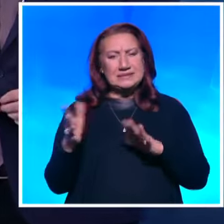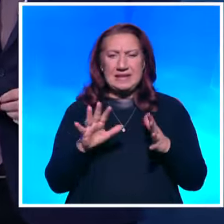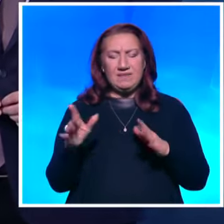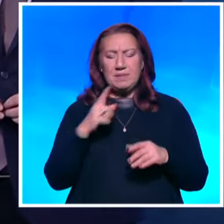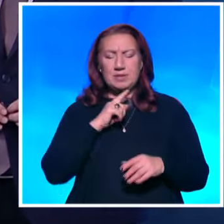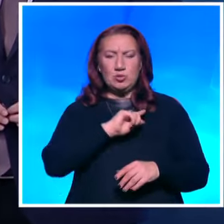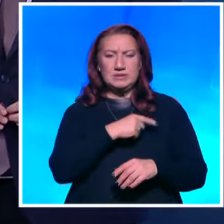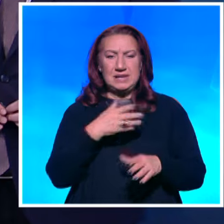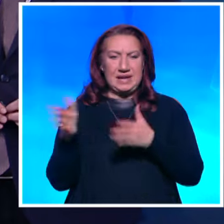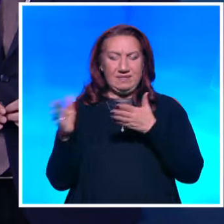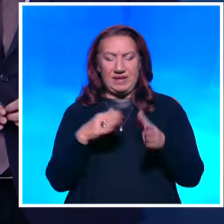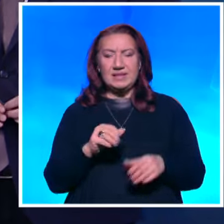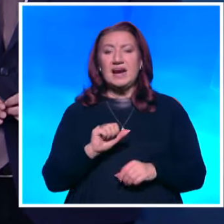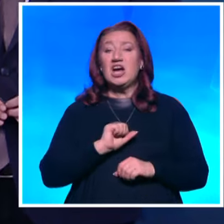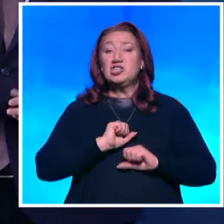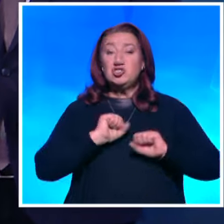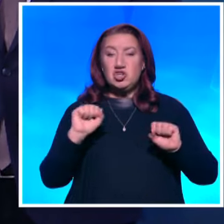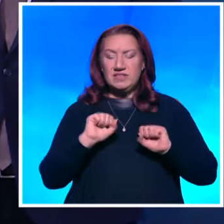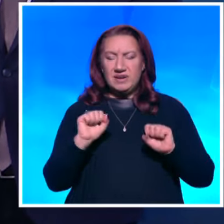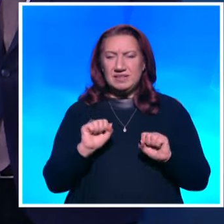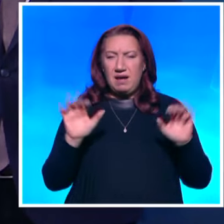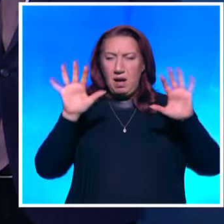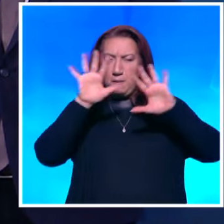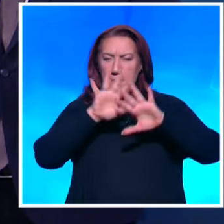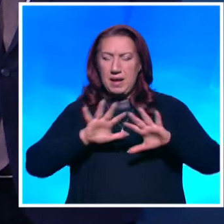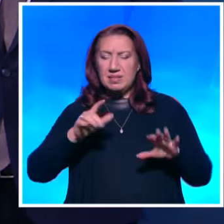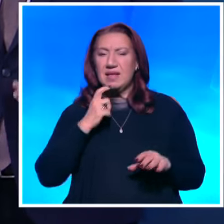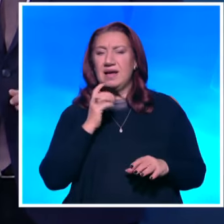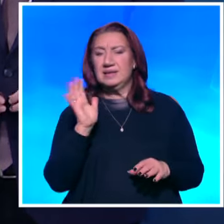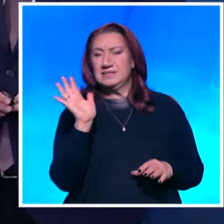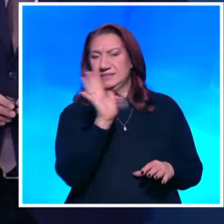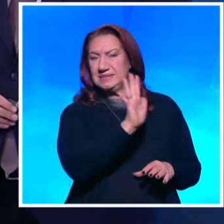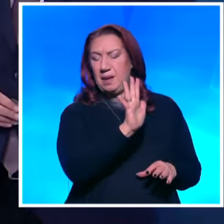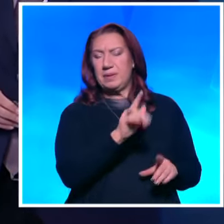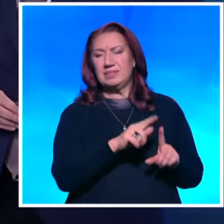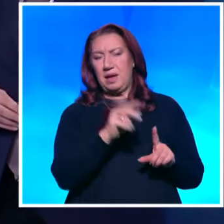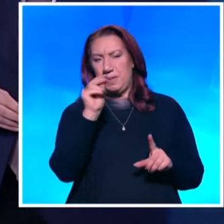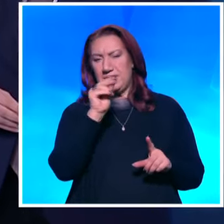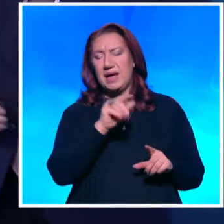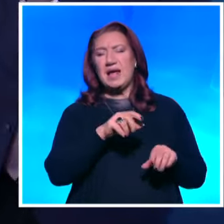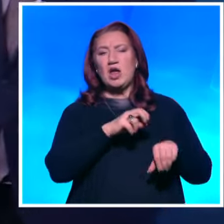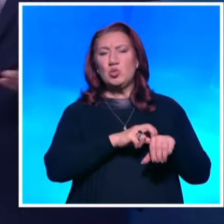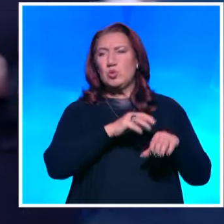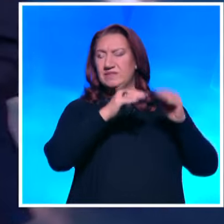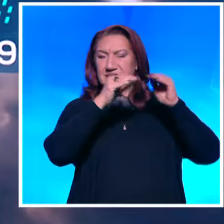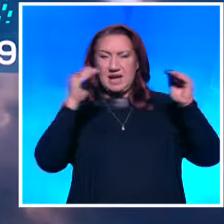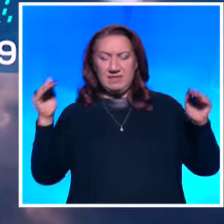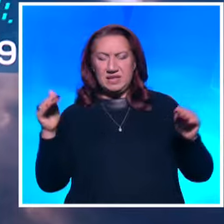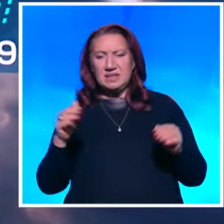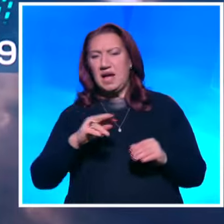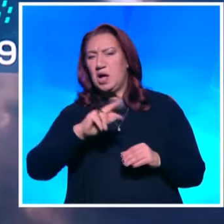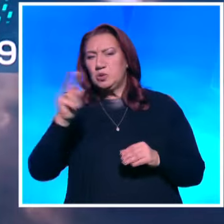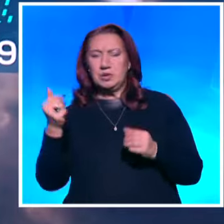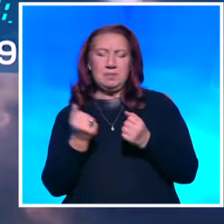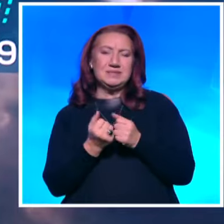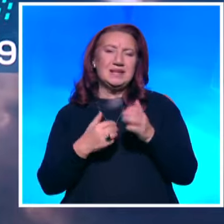вятъра. В четвъртък трайни мъгли сутринта над западната част от Дунавската равнина и Горнотракийската низина. В останалите области